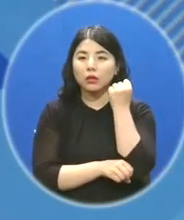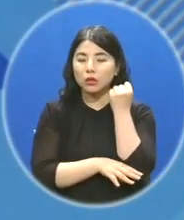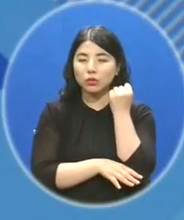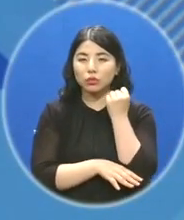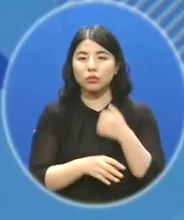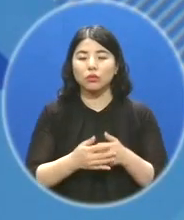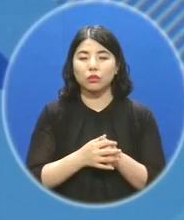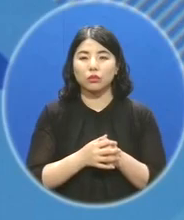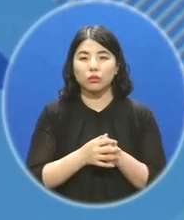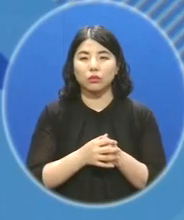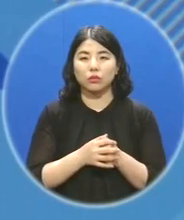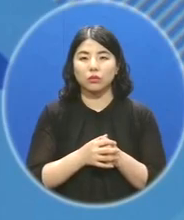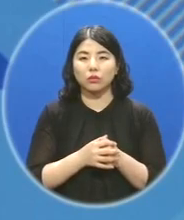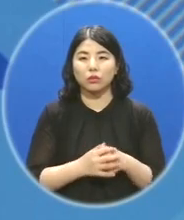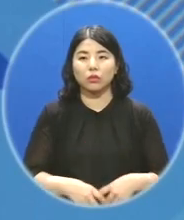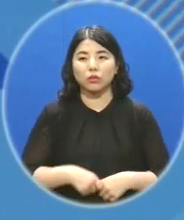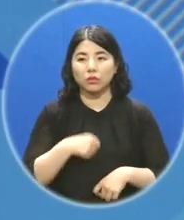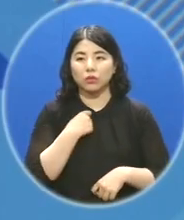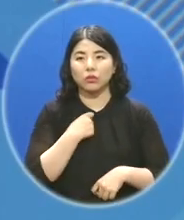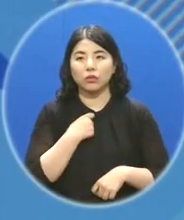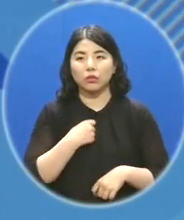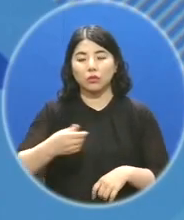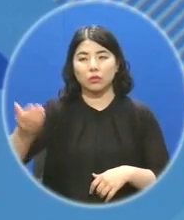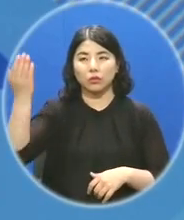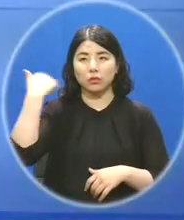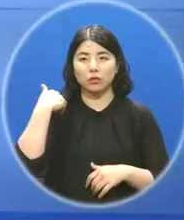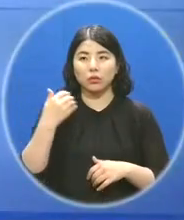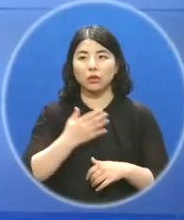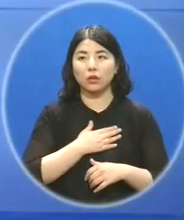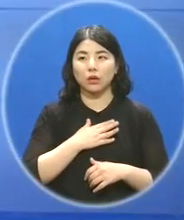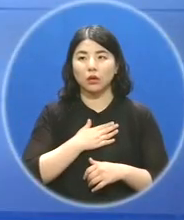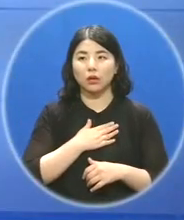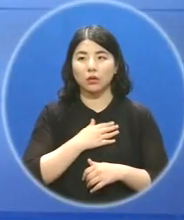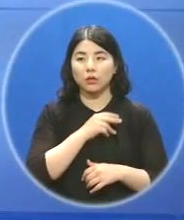의해서 사실 그 전에 제가 이제